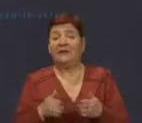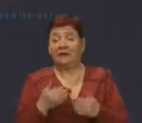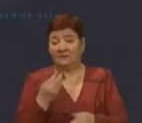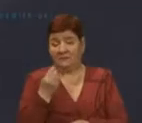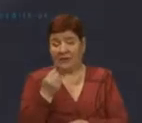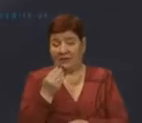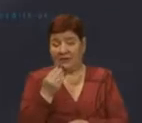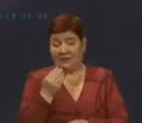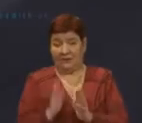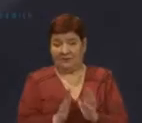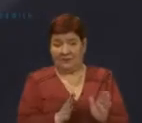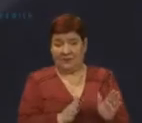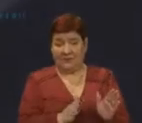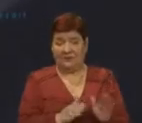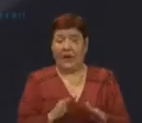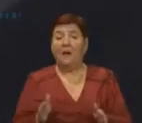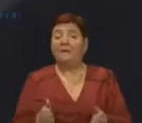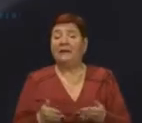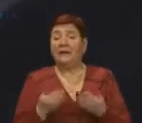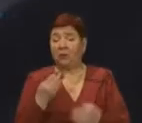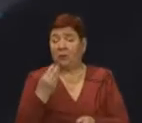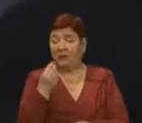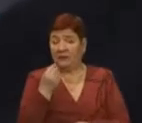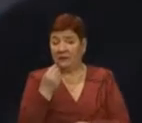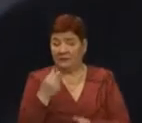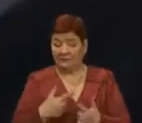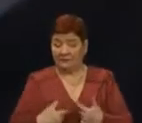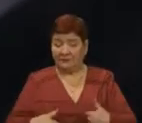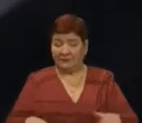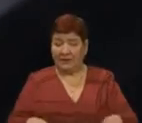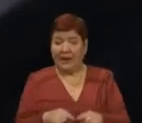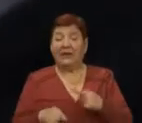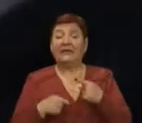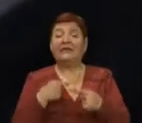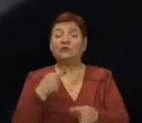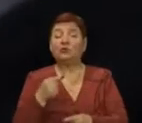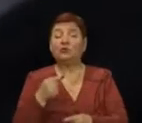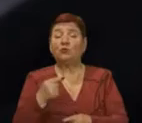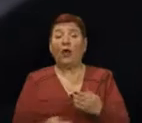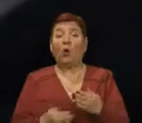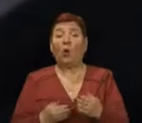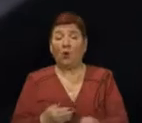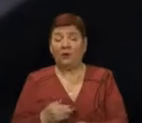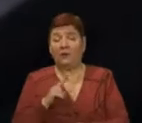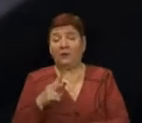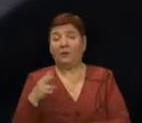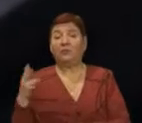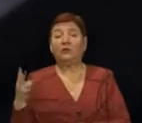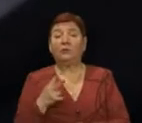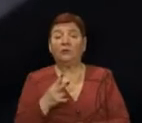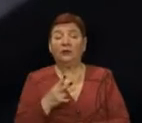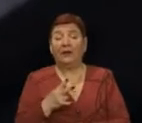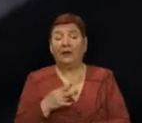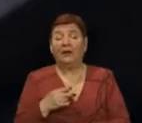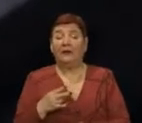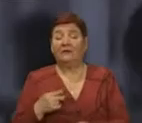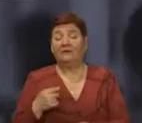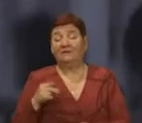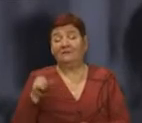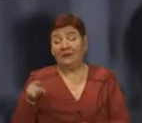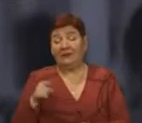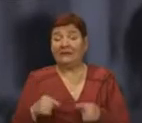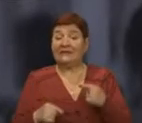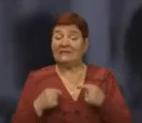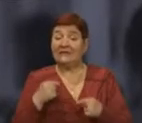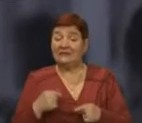підтримання фінансової стабільності, підтримка матеріально-технічна. Наступний крок, який потребує, він, звісно, дискусійний,